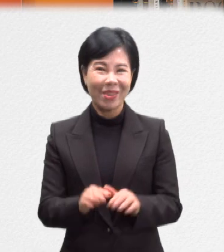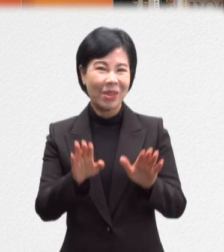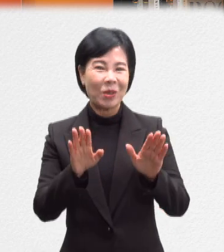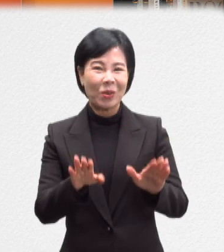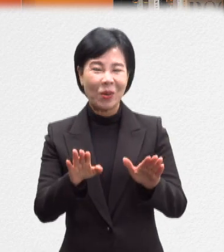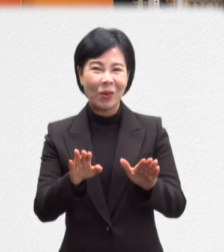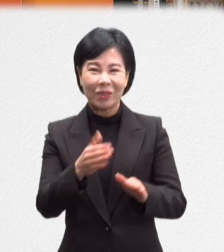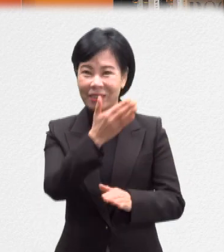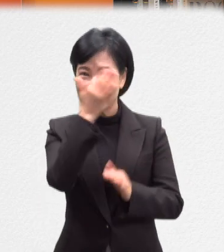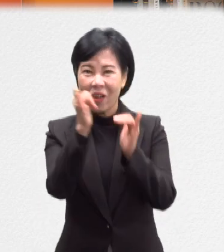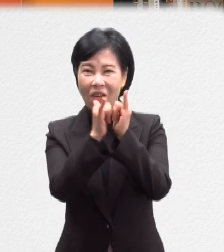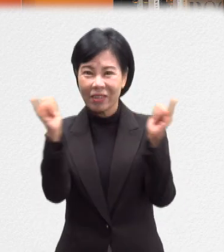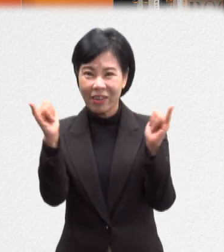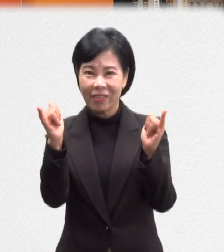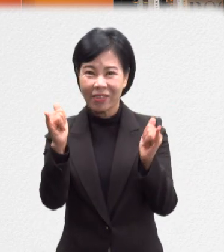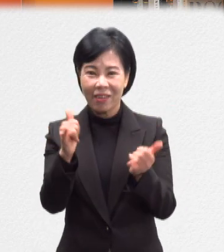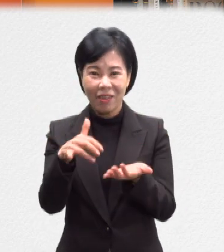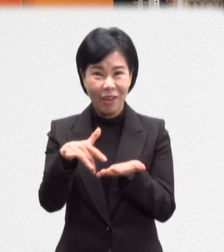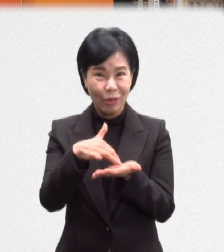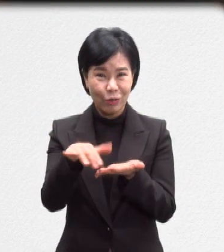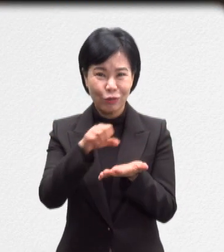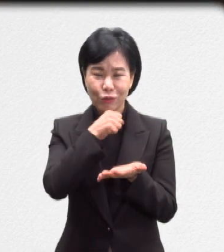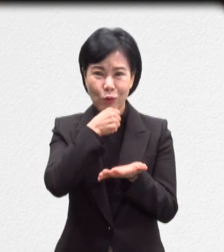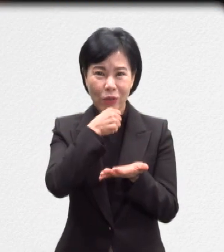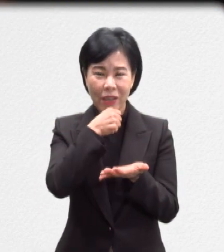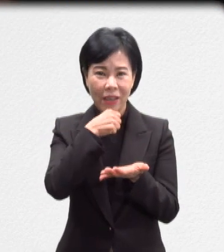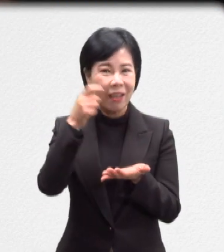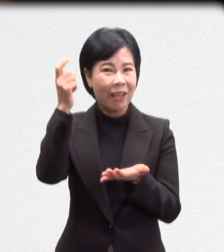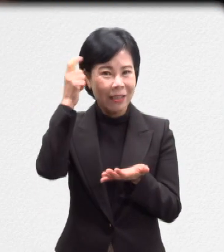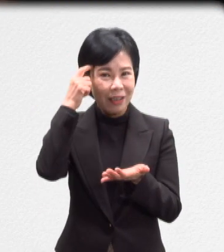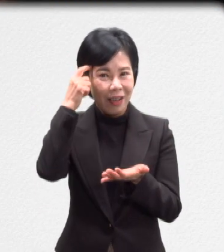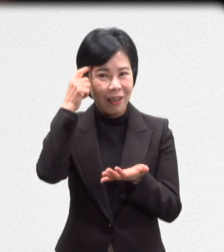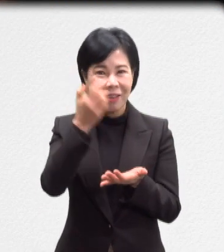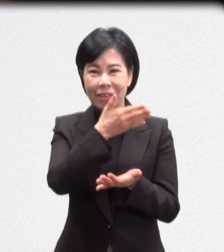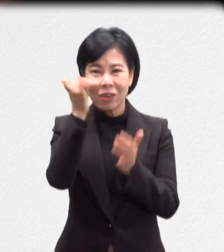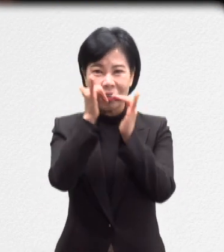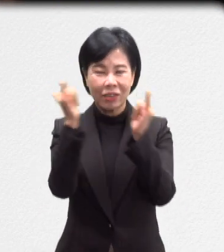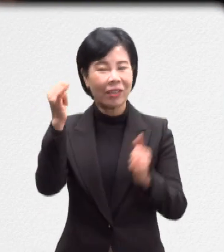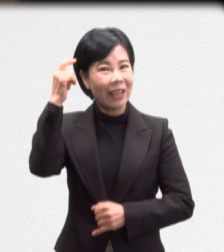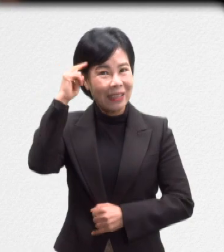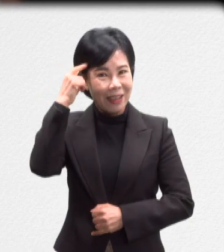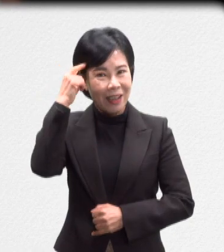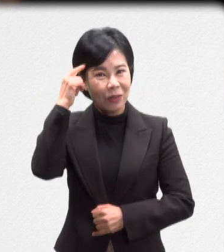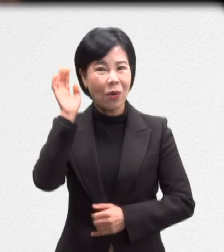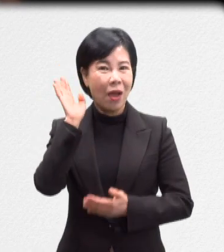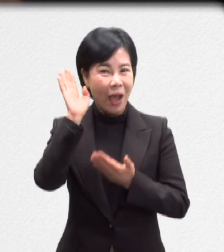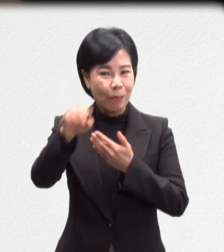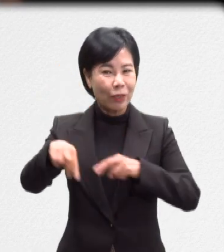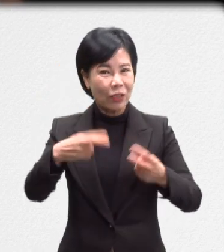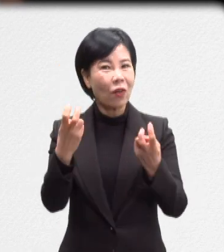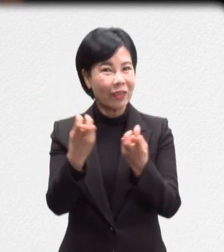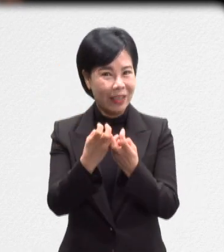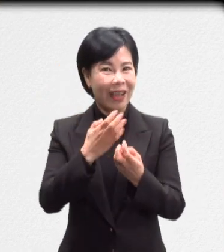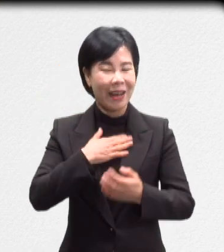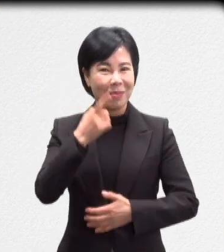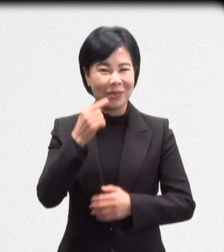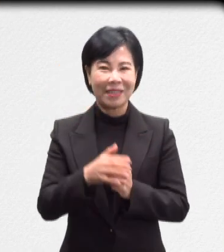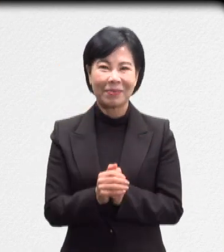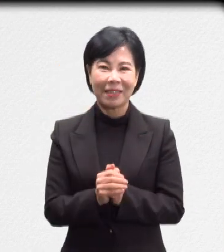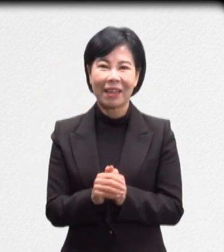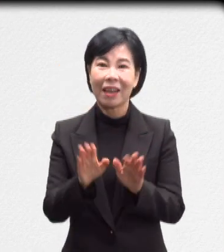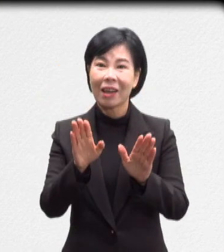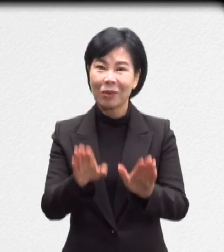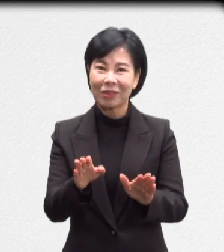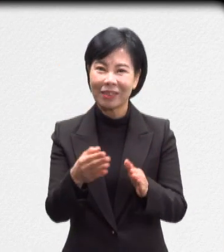오늘은 청년 통계에 대한 청년들의 생각과 앞으로의 제주도 청년 정책에 대해서 짚어보도록 하겠습니다.